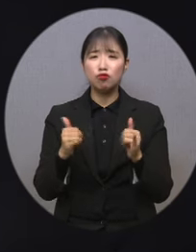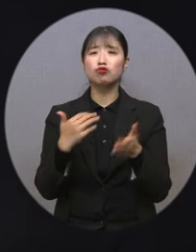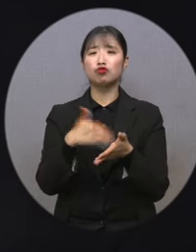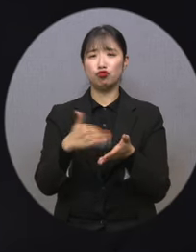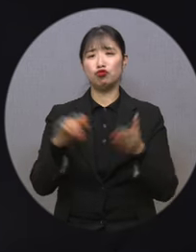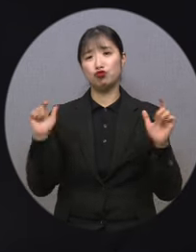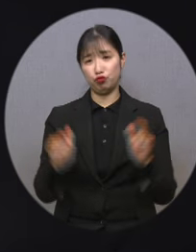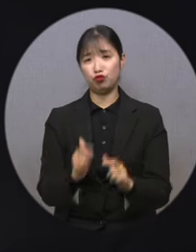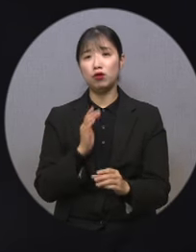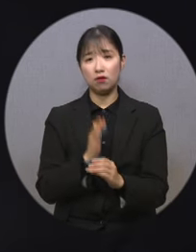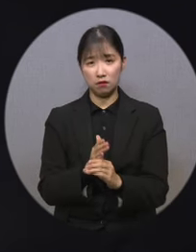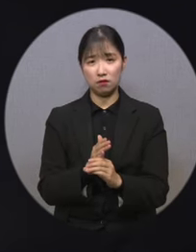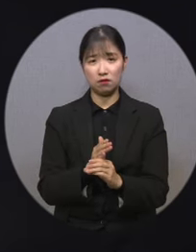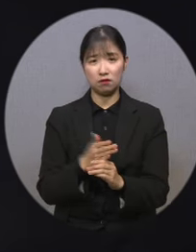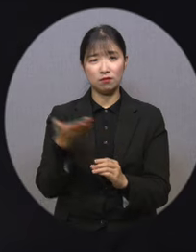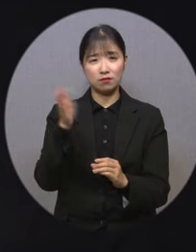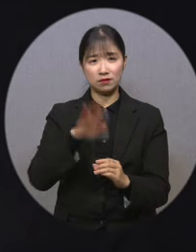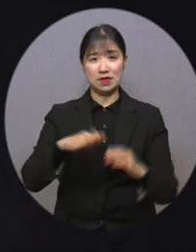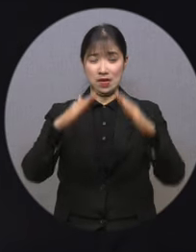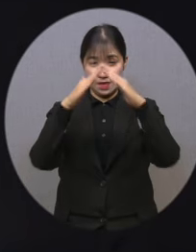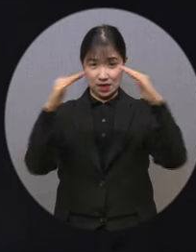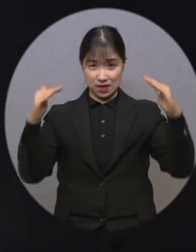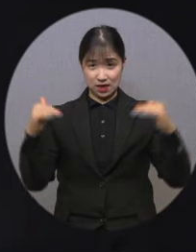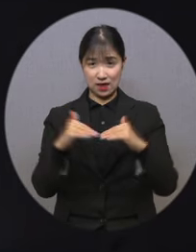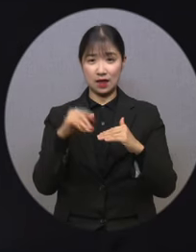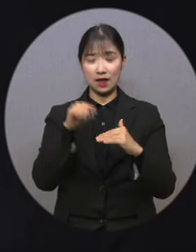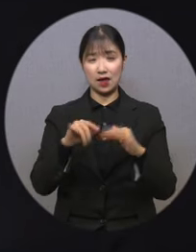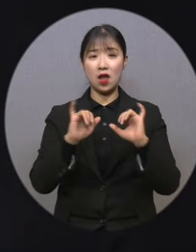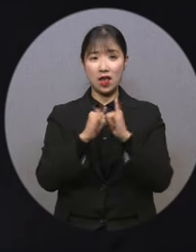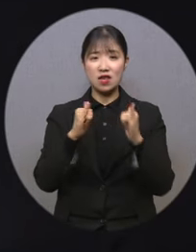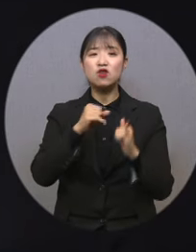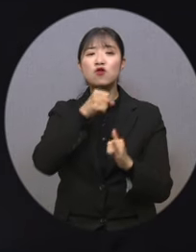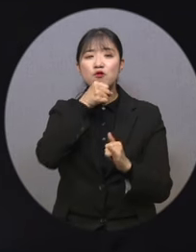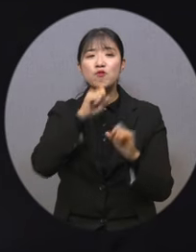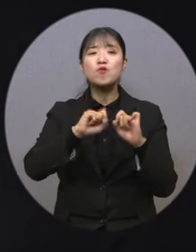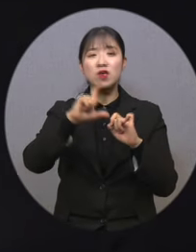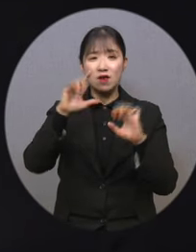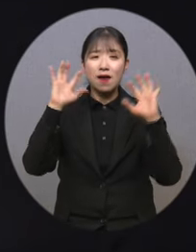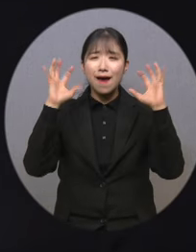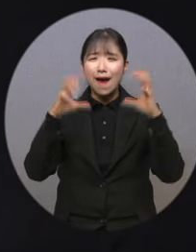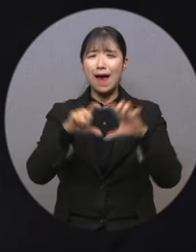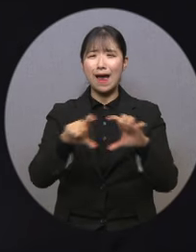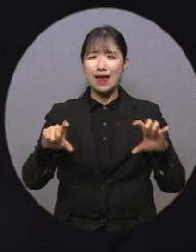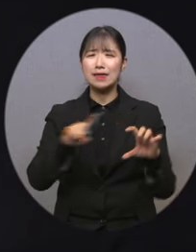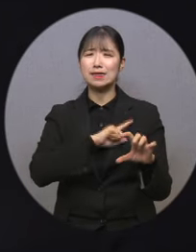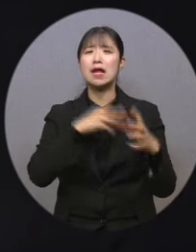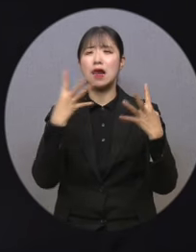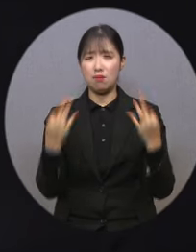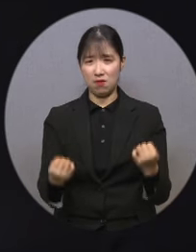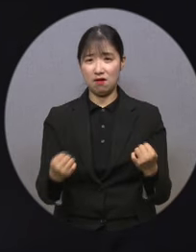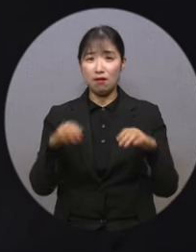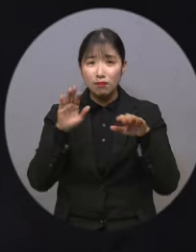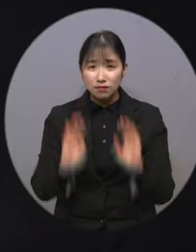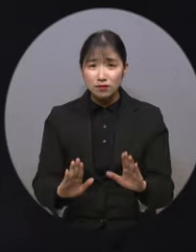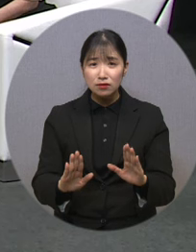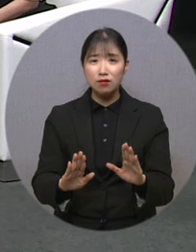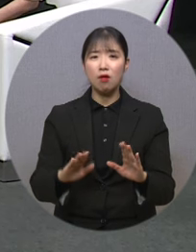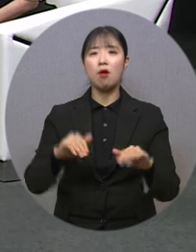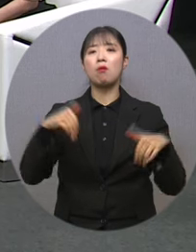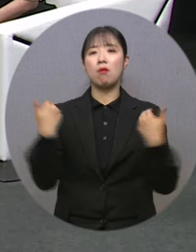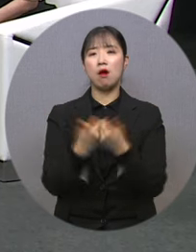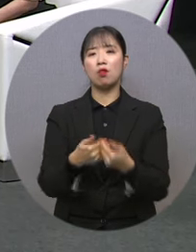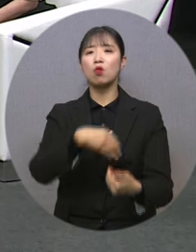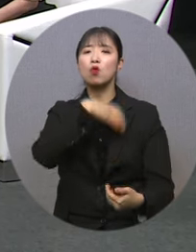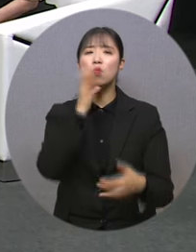없어지는데, 삼각형으로 돼 있던 인구 비율이 어린애가 제일 많았어요, 밑에. 이제는 노인이 반대로